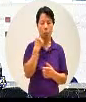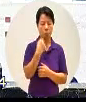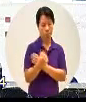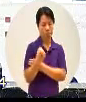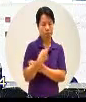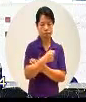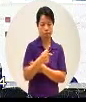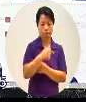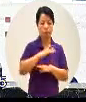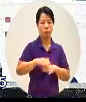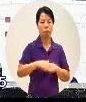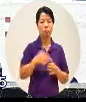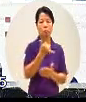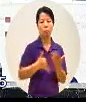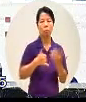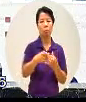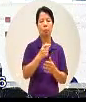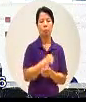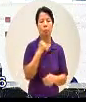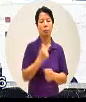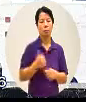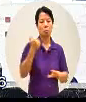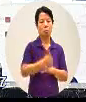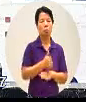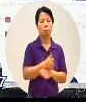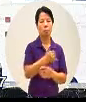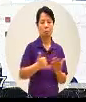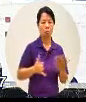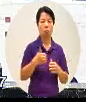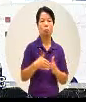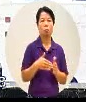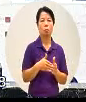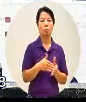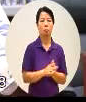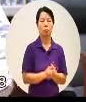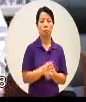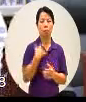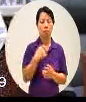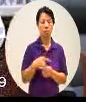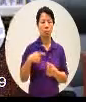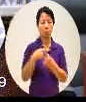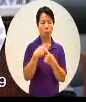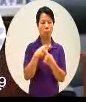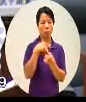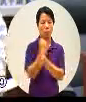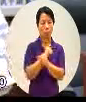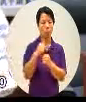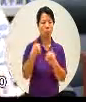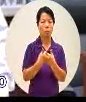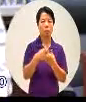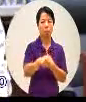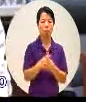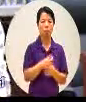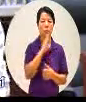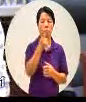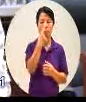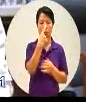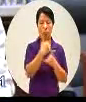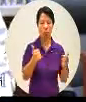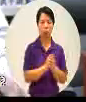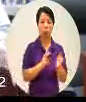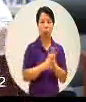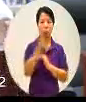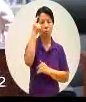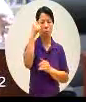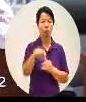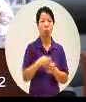啦，带袂掉啦。 所以我讲哦、喔，咱的研讨会哦、喔，你说你是我们的火车头，我